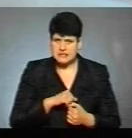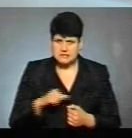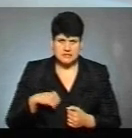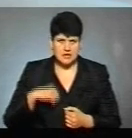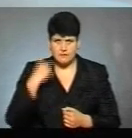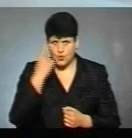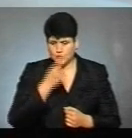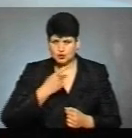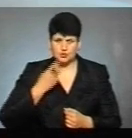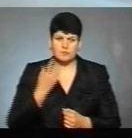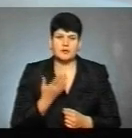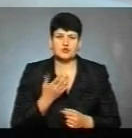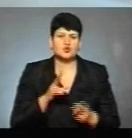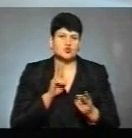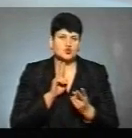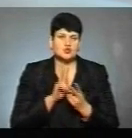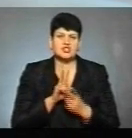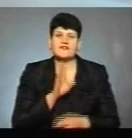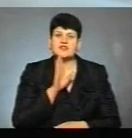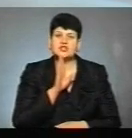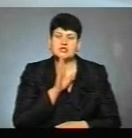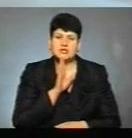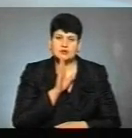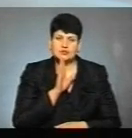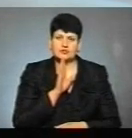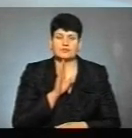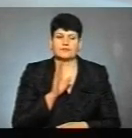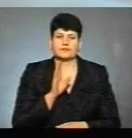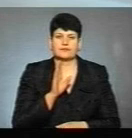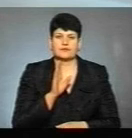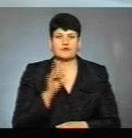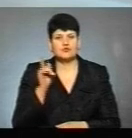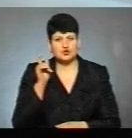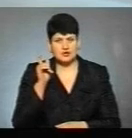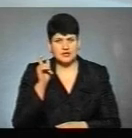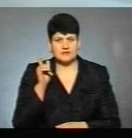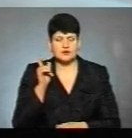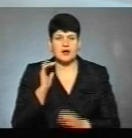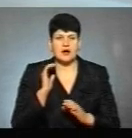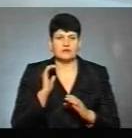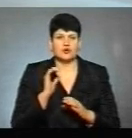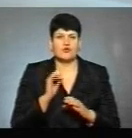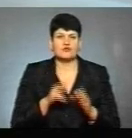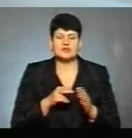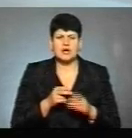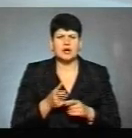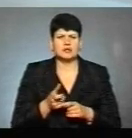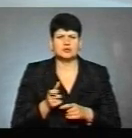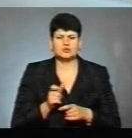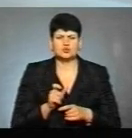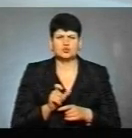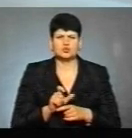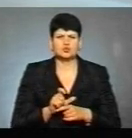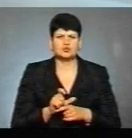особисто зустрічав жінку на Чотківському автовокзалі, яка дуже